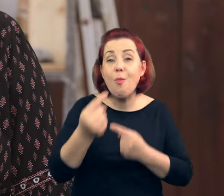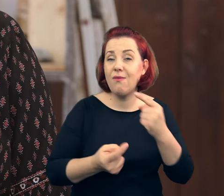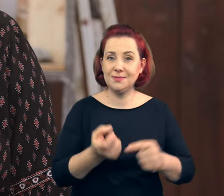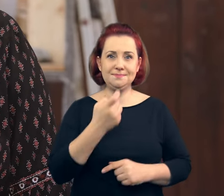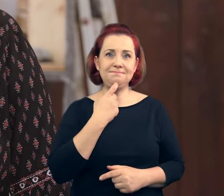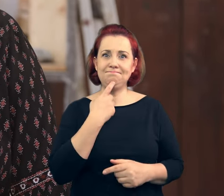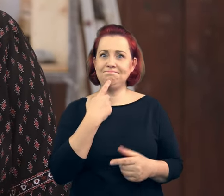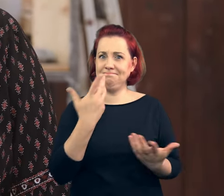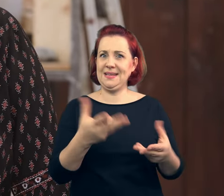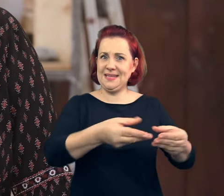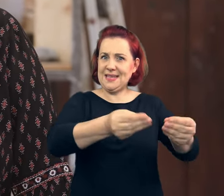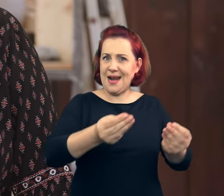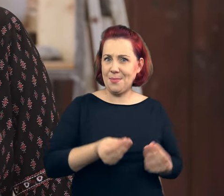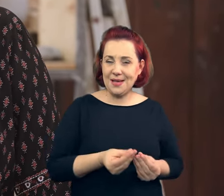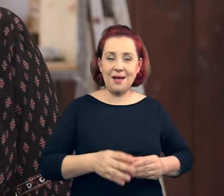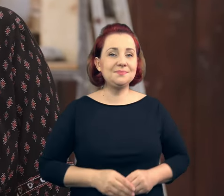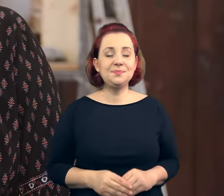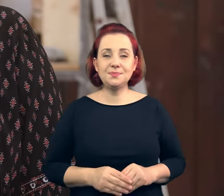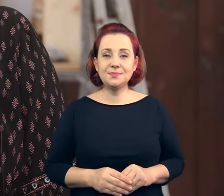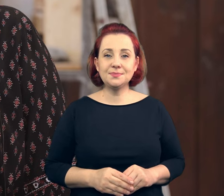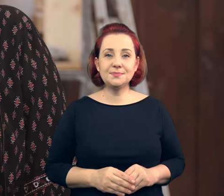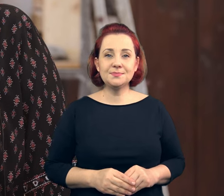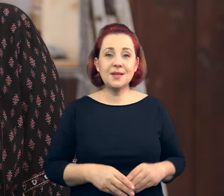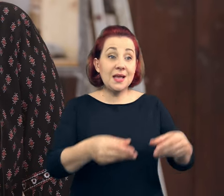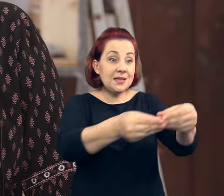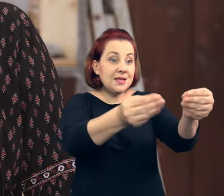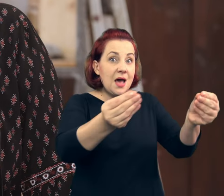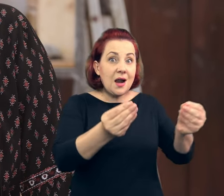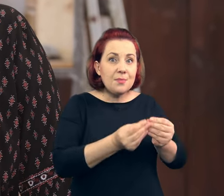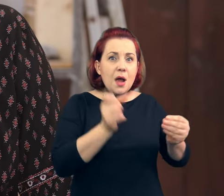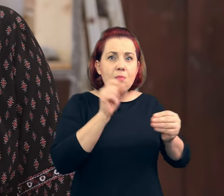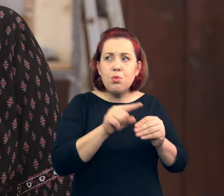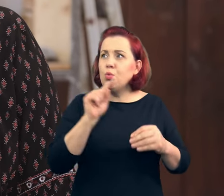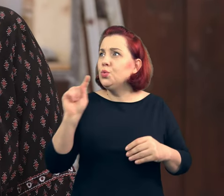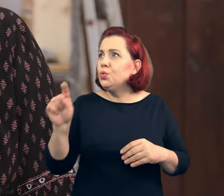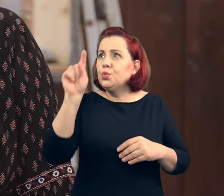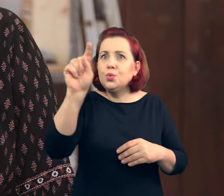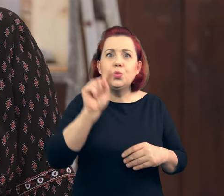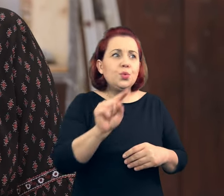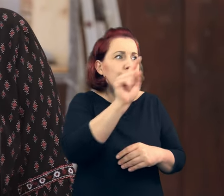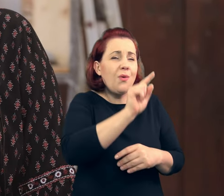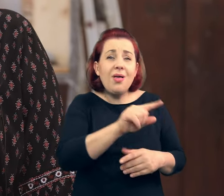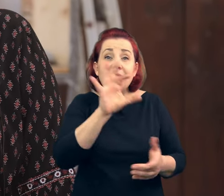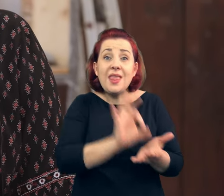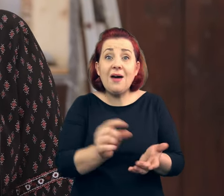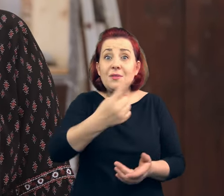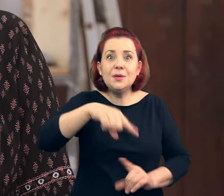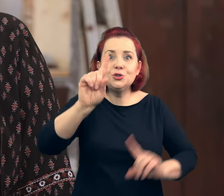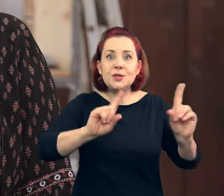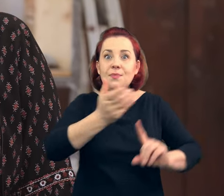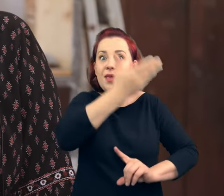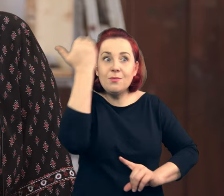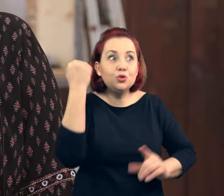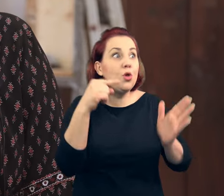ceramika. Ceramika otacza nas wszystkich, nawet sobie czasami z tego nie zdajemy sprawy, ale ona